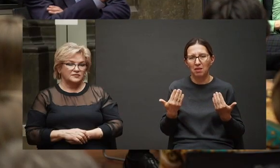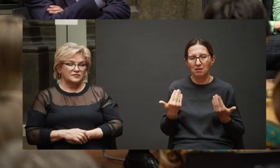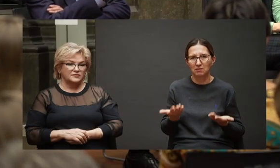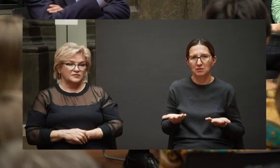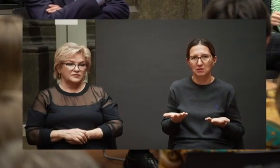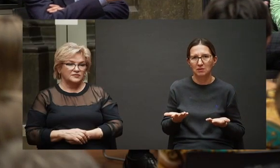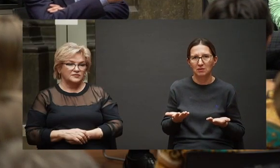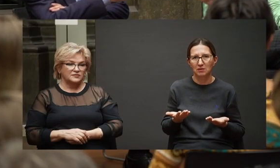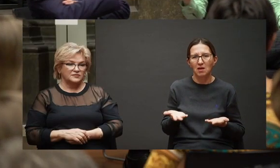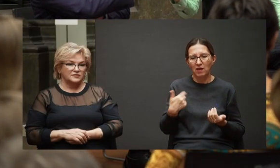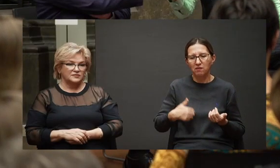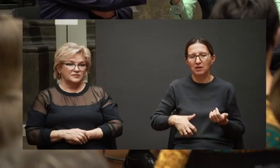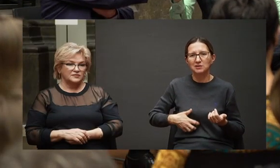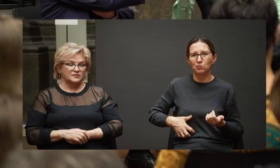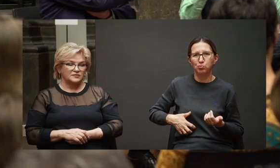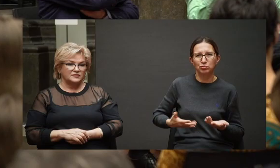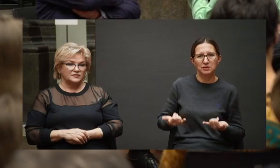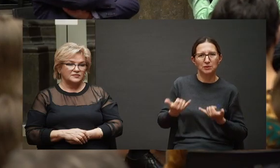«Чешите мне пузо».